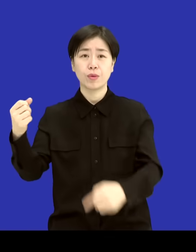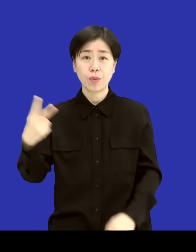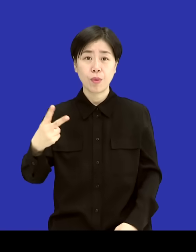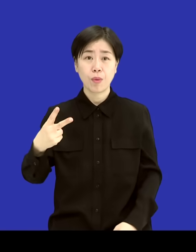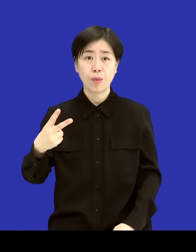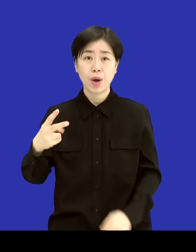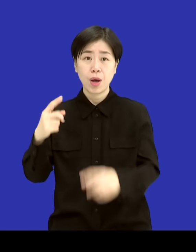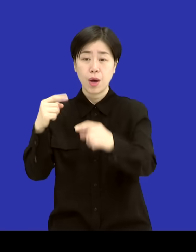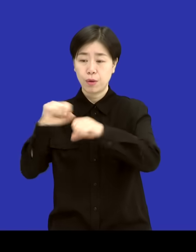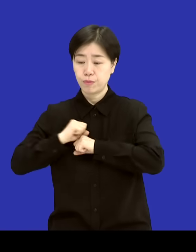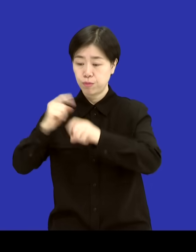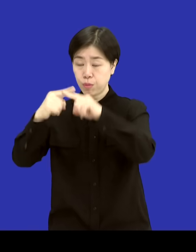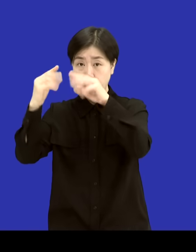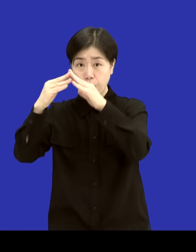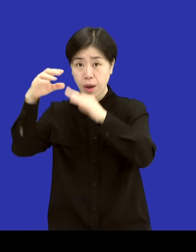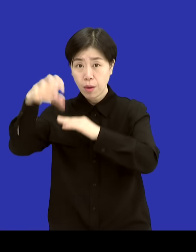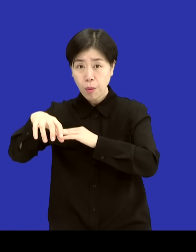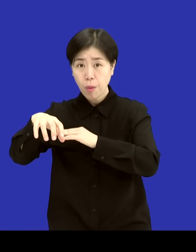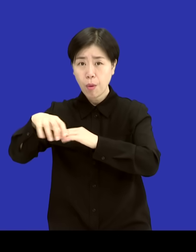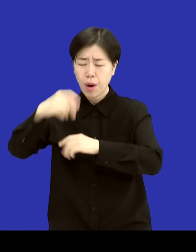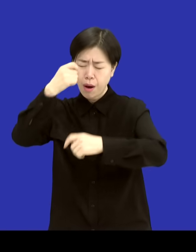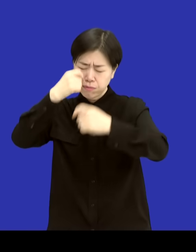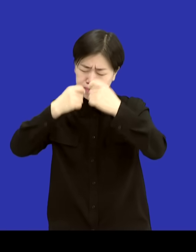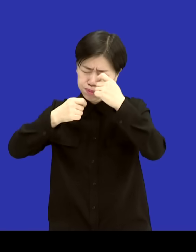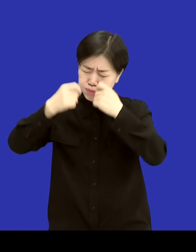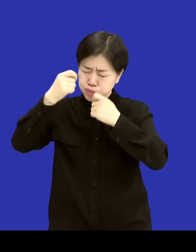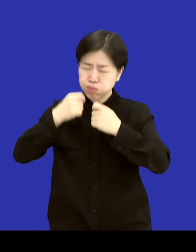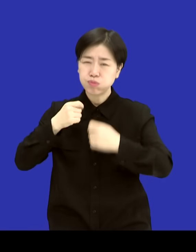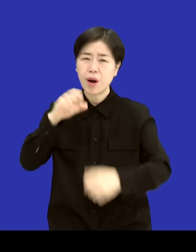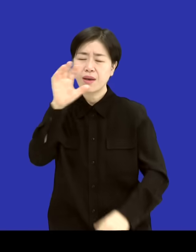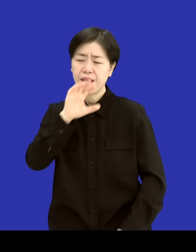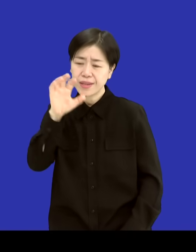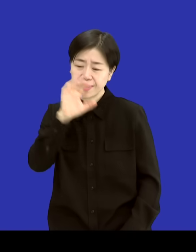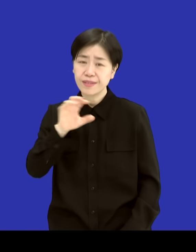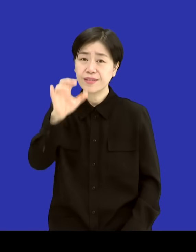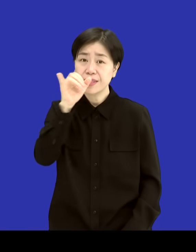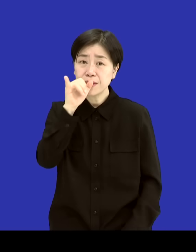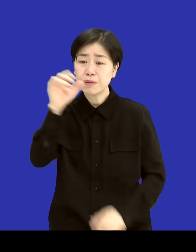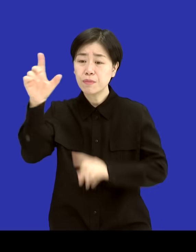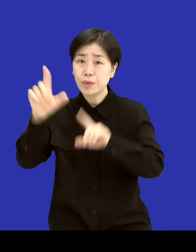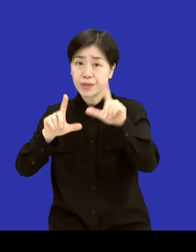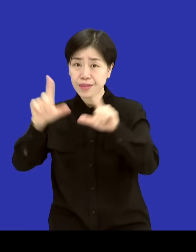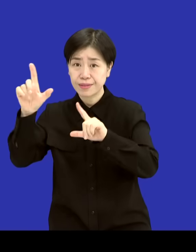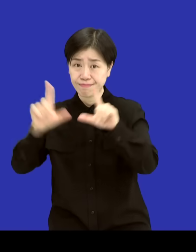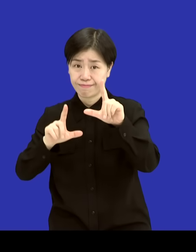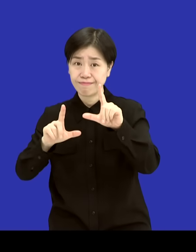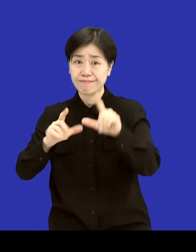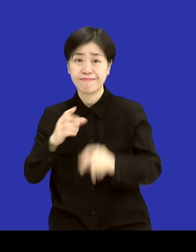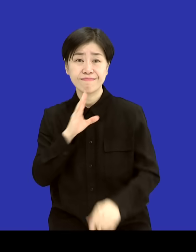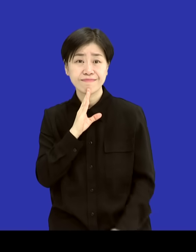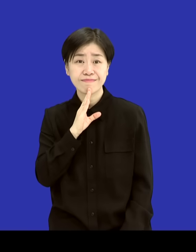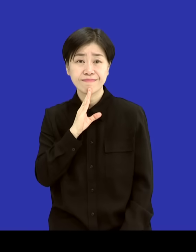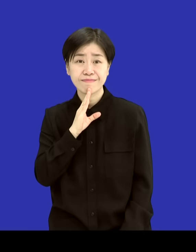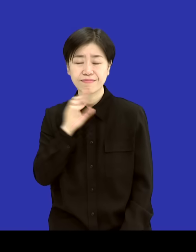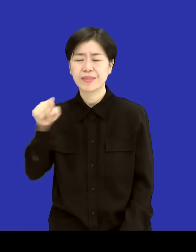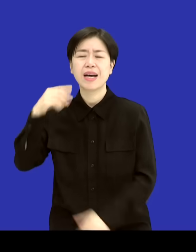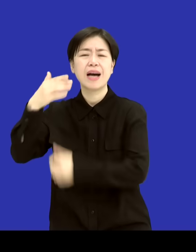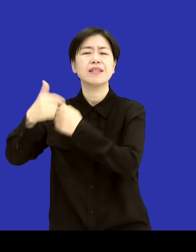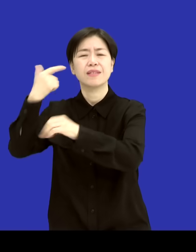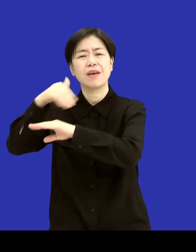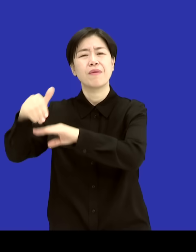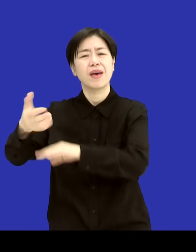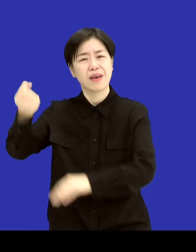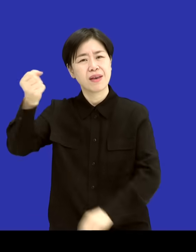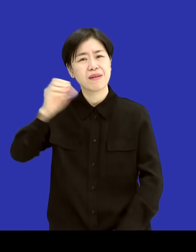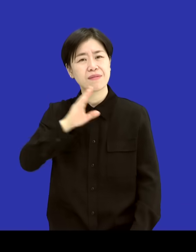입고 얼마나 눈물을 맺히게 그 오디션 곡을 불렀겠어요. 그죠? 분명히 부르면서 다시 부르고 다시 부르고 하면서 아 이건